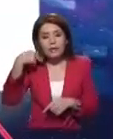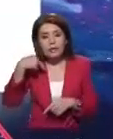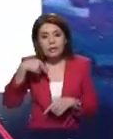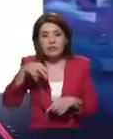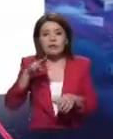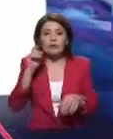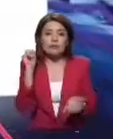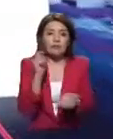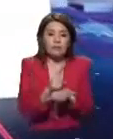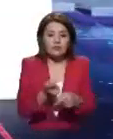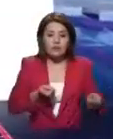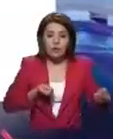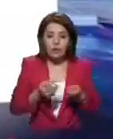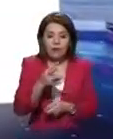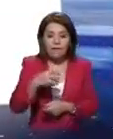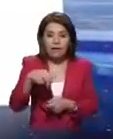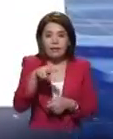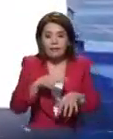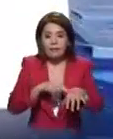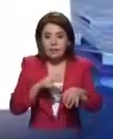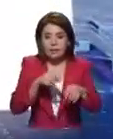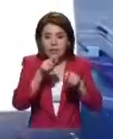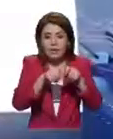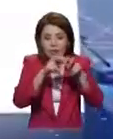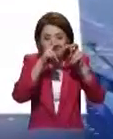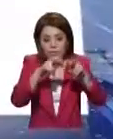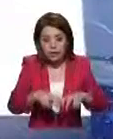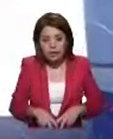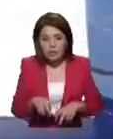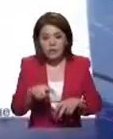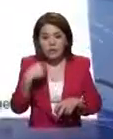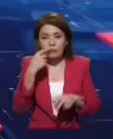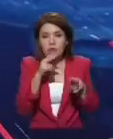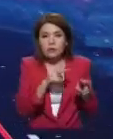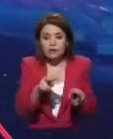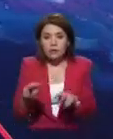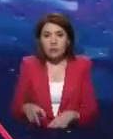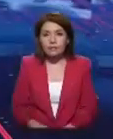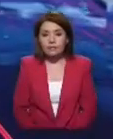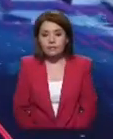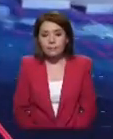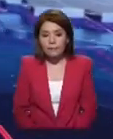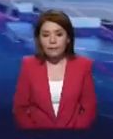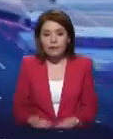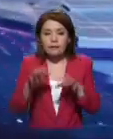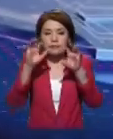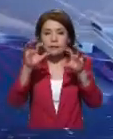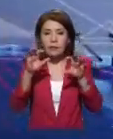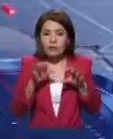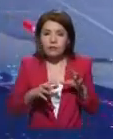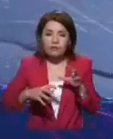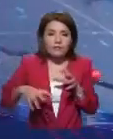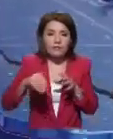Токаев поручил руководству МВД держать расследование убийства Салтанат Нукеновой на особом контроле. Закон должен быть един для